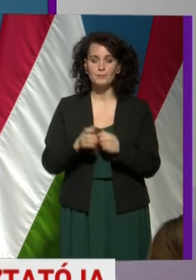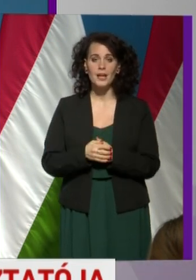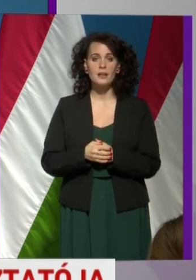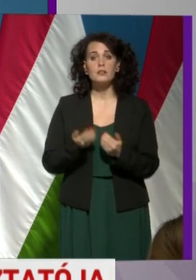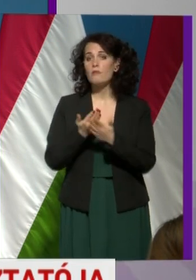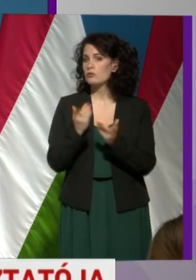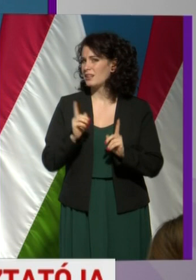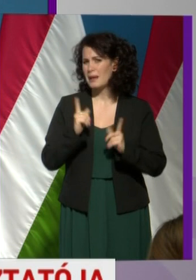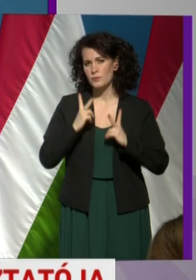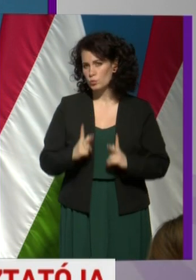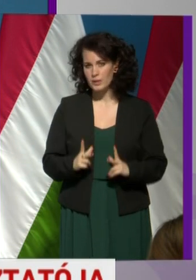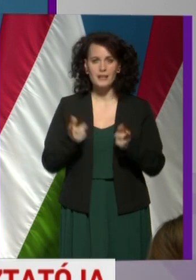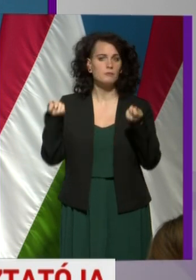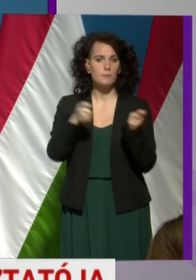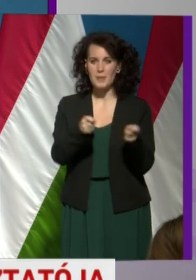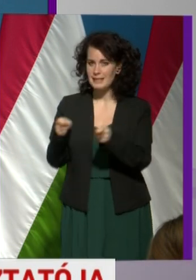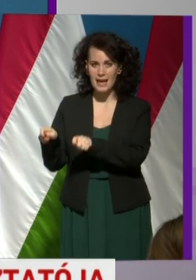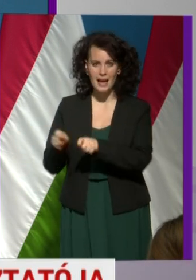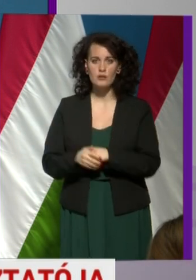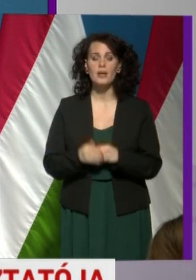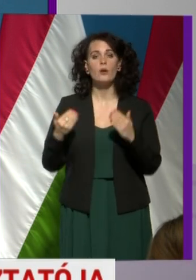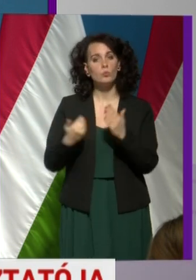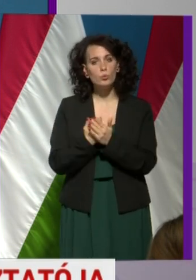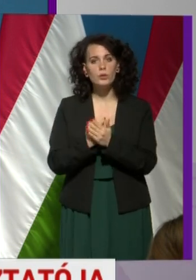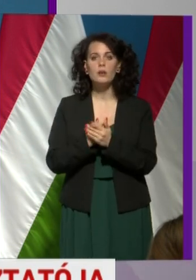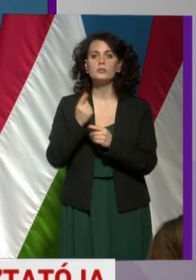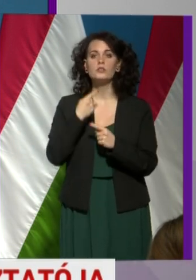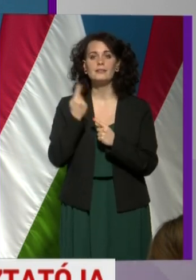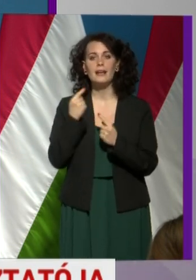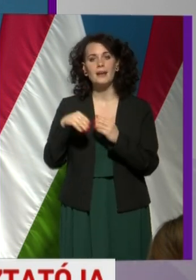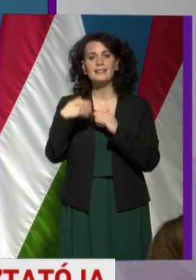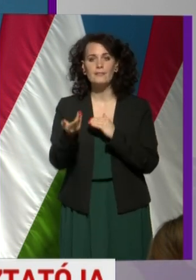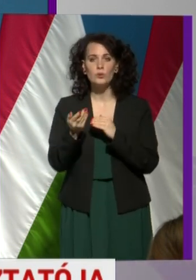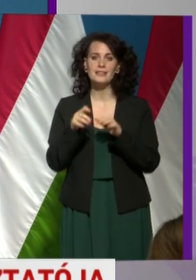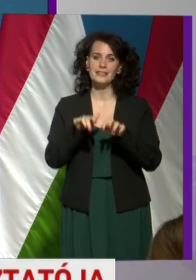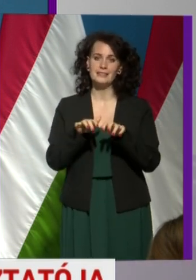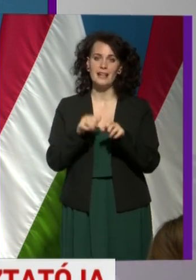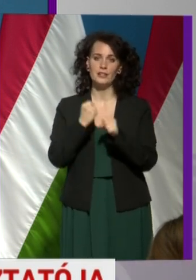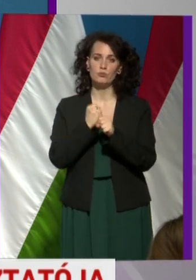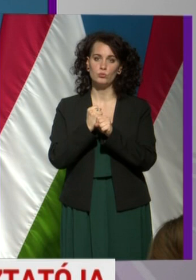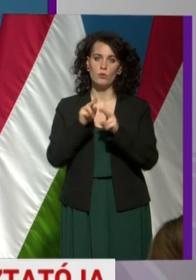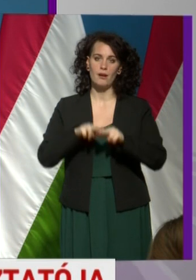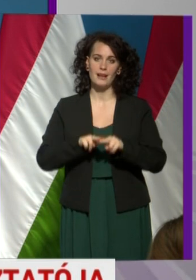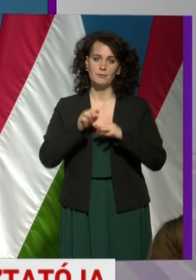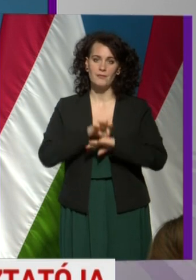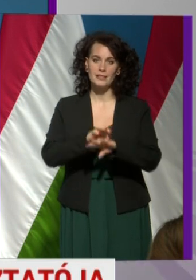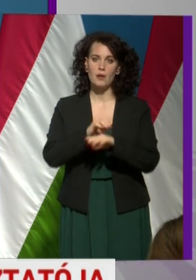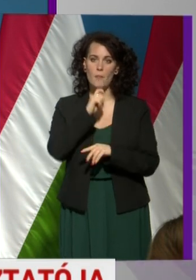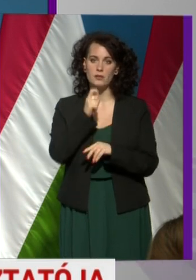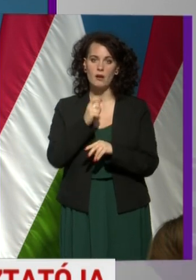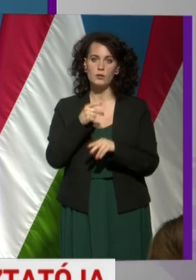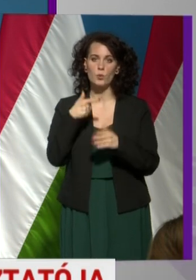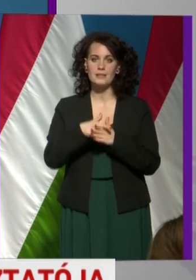a bezárás, hanem egy új tantermen kívüli digitális munkarend bevezetése a magyar köznevelési és